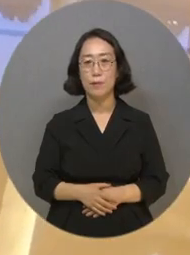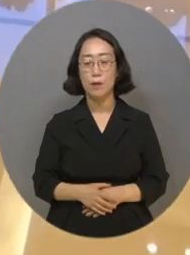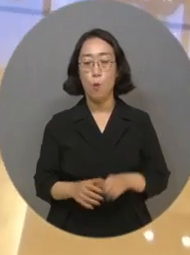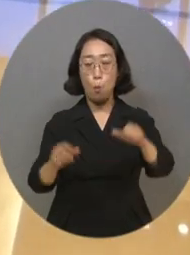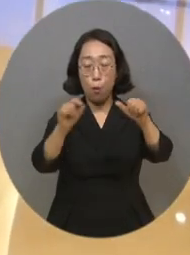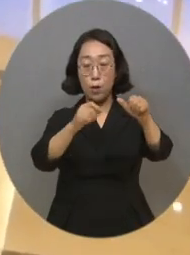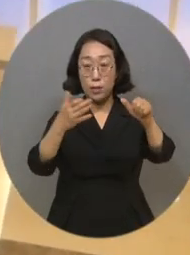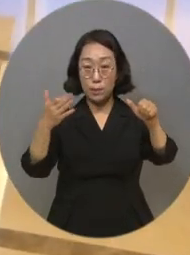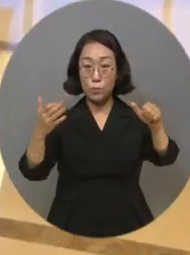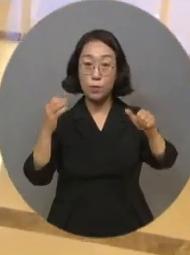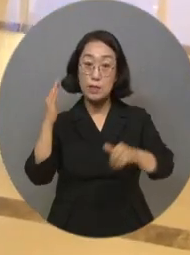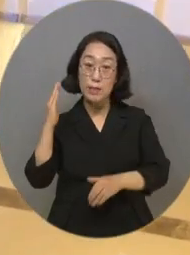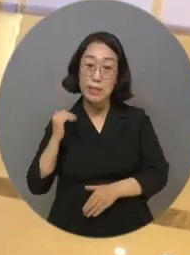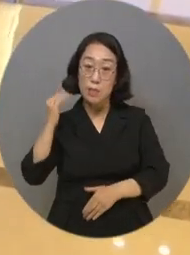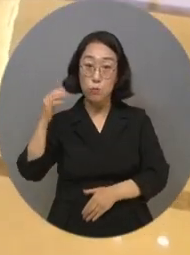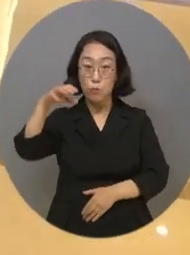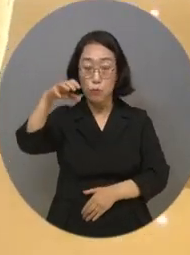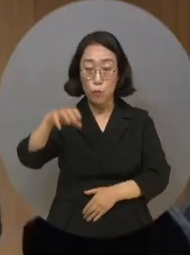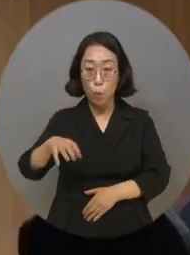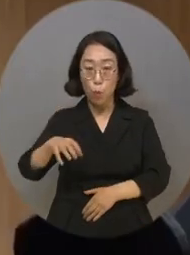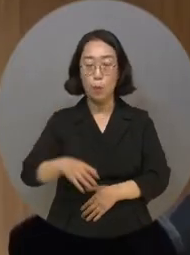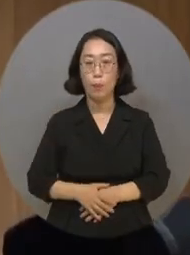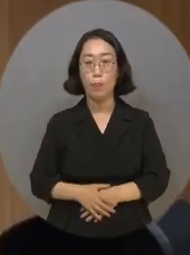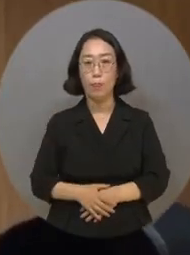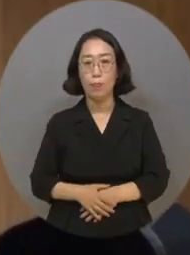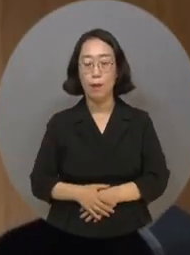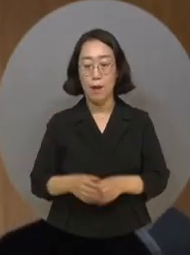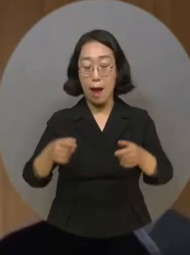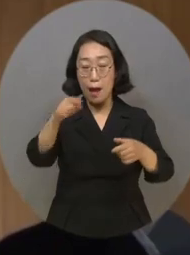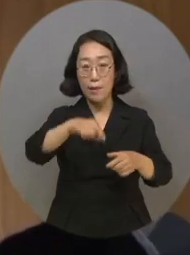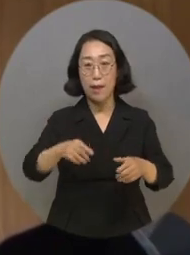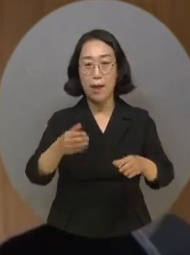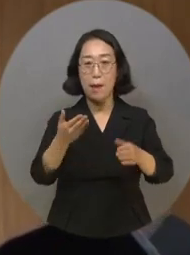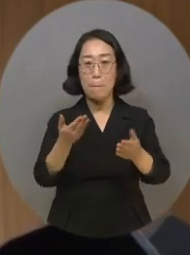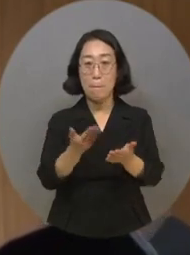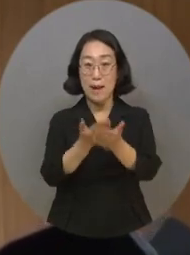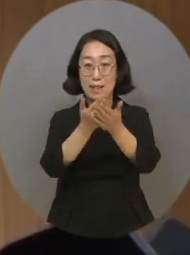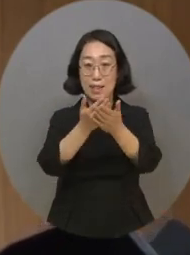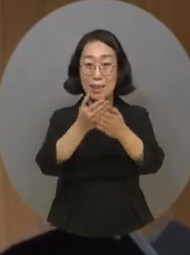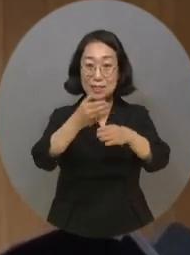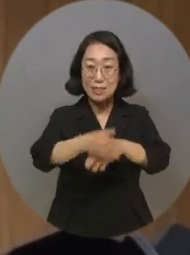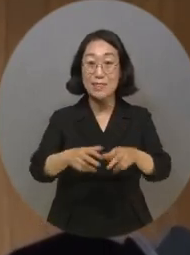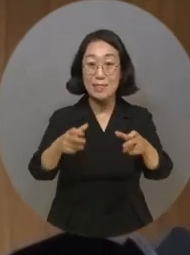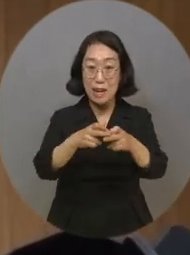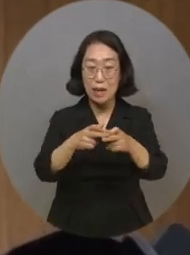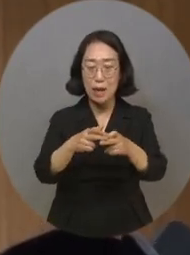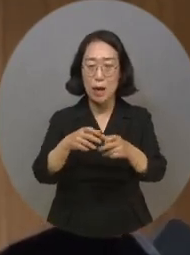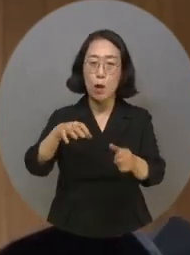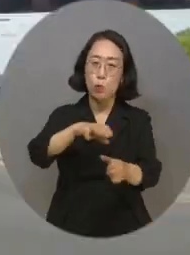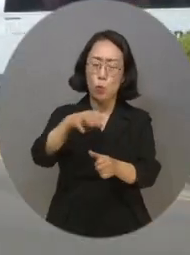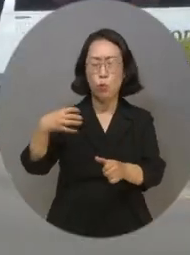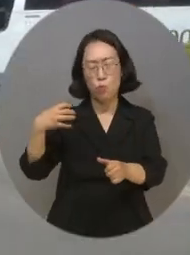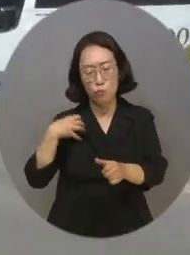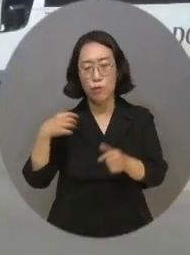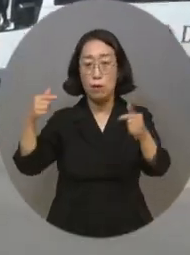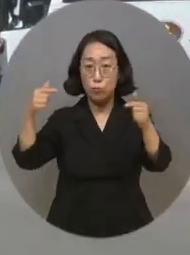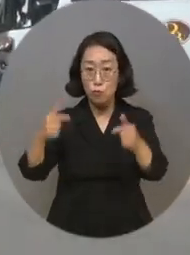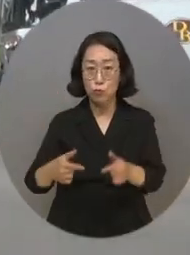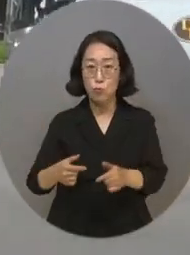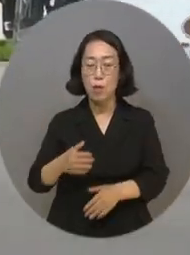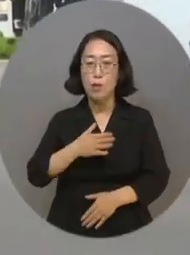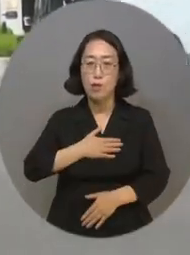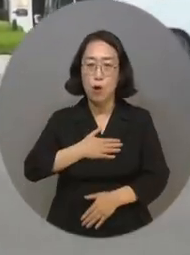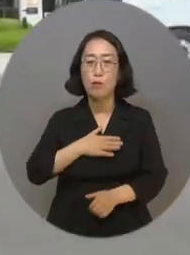19일 의정부시 평생학습원에서는 관내 발달장애인 부모의 돌봄 부담을 덜어주기 위해